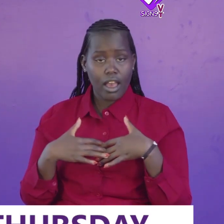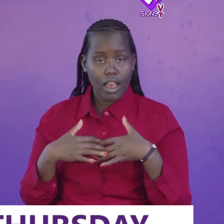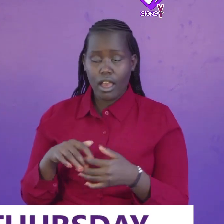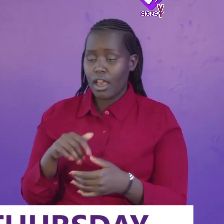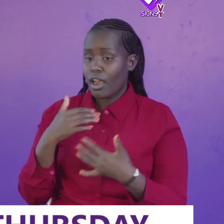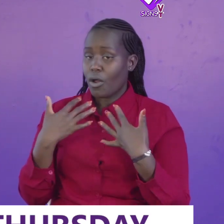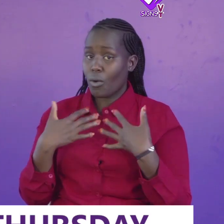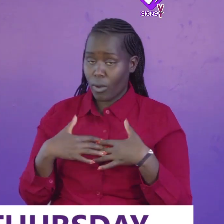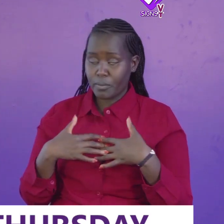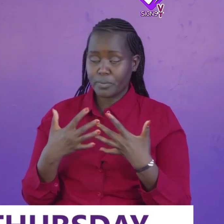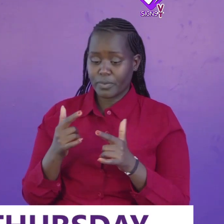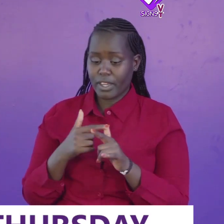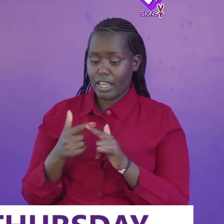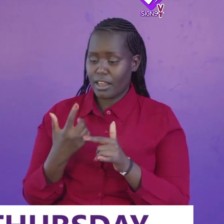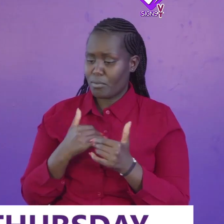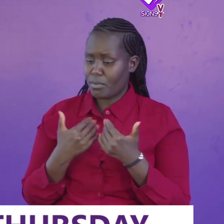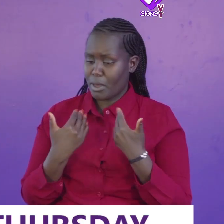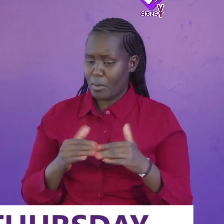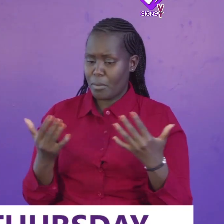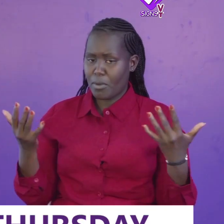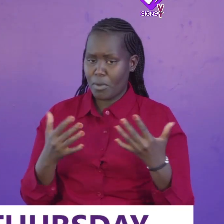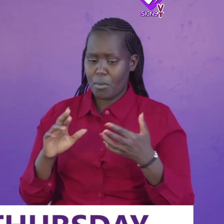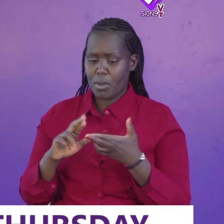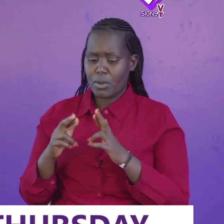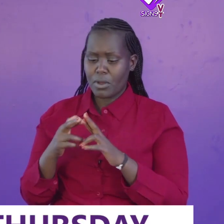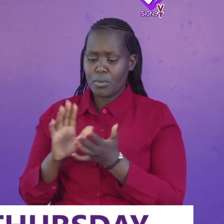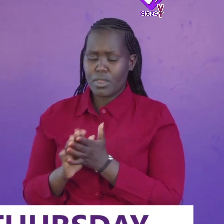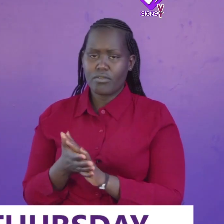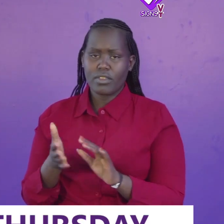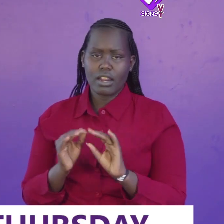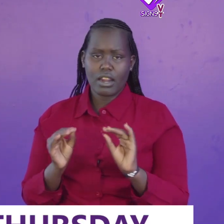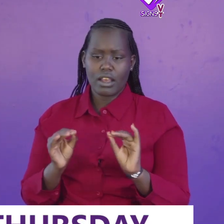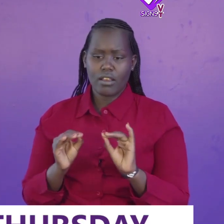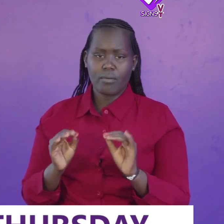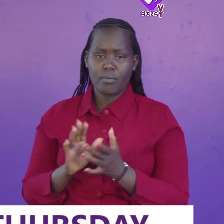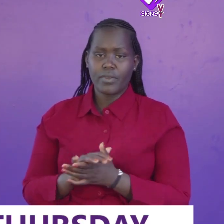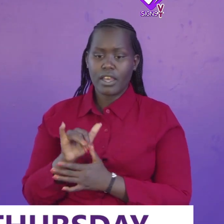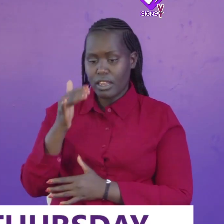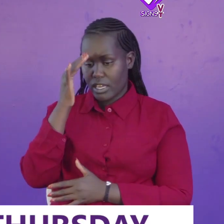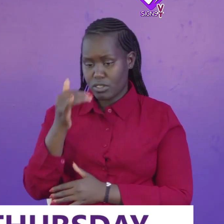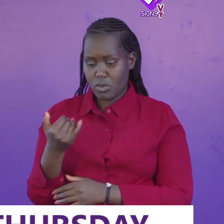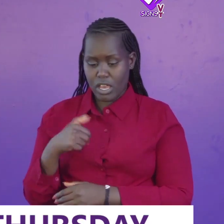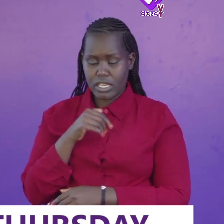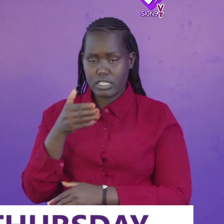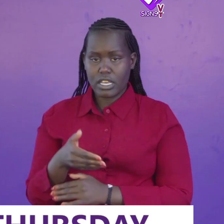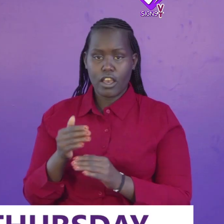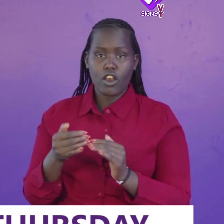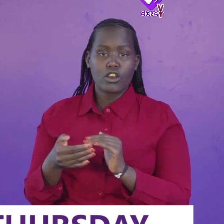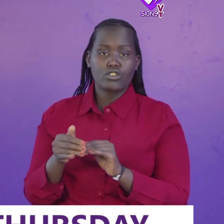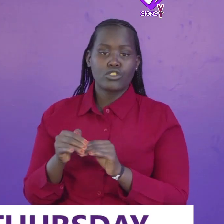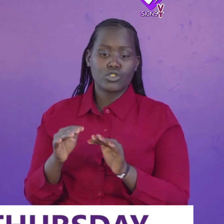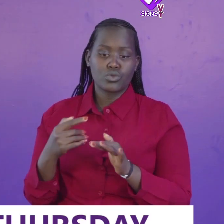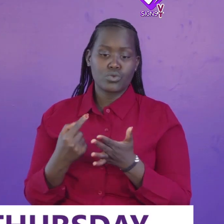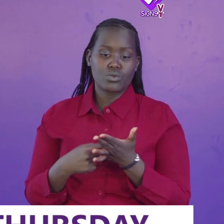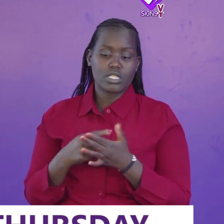nilisomea wapi? Kwani mimi nimekuwa wapi all along? Kwani mimi si relate na kila kitu jamani? Anyways, ndio maana tunakwanga hapa to cover every